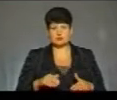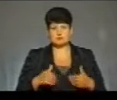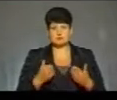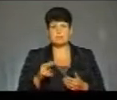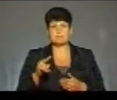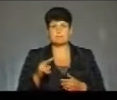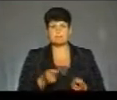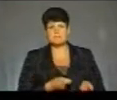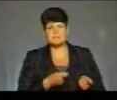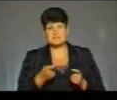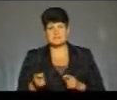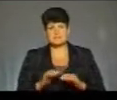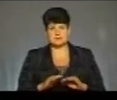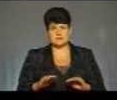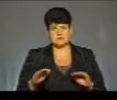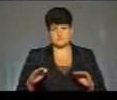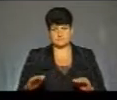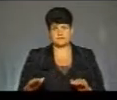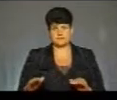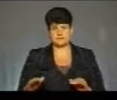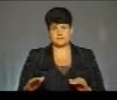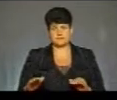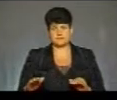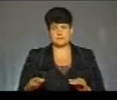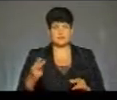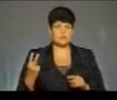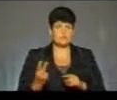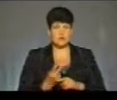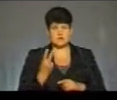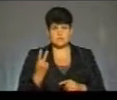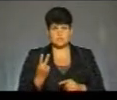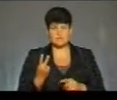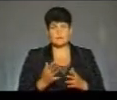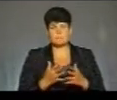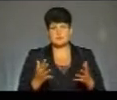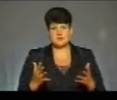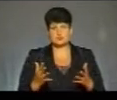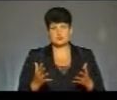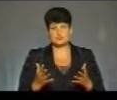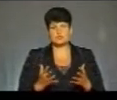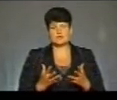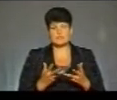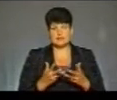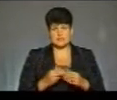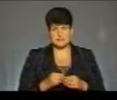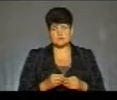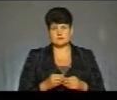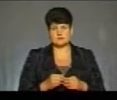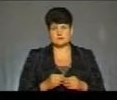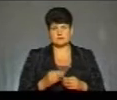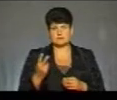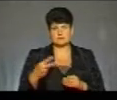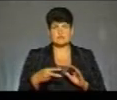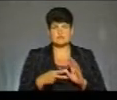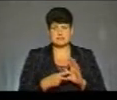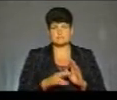підвіз учнів і дворазовий. Більшою чисельною кількістю, на даний час